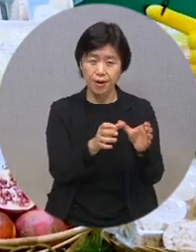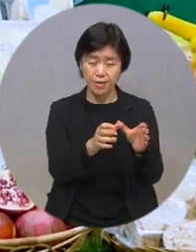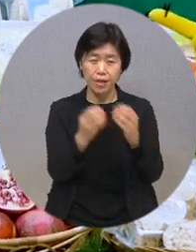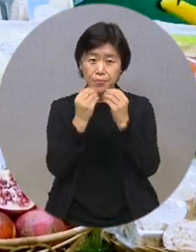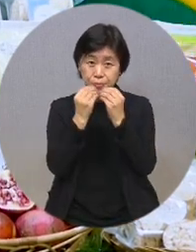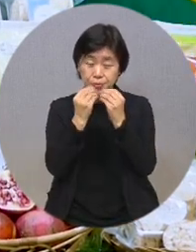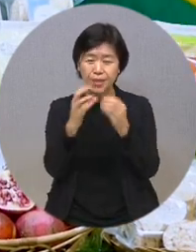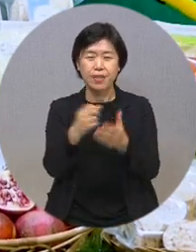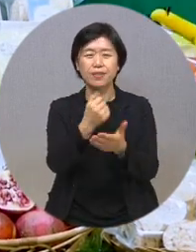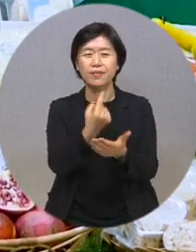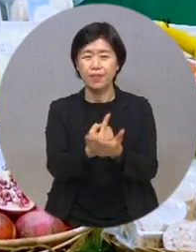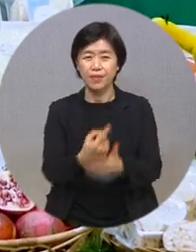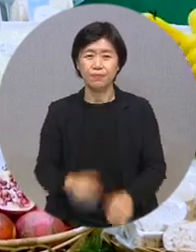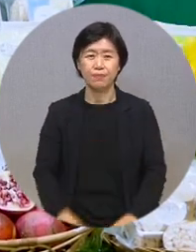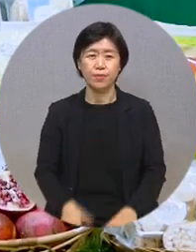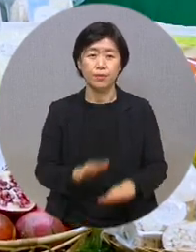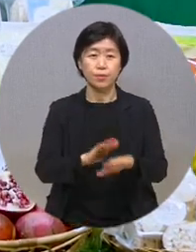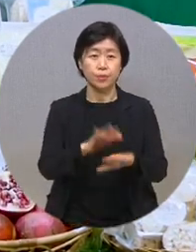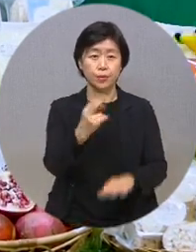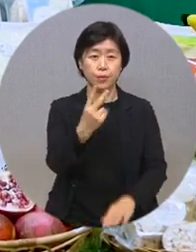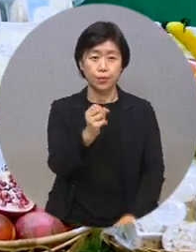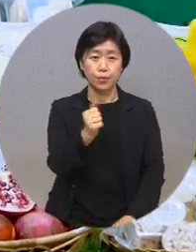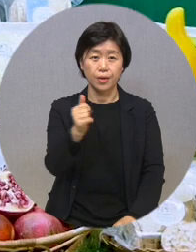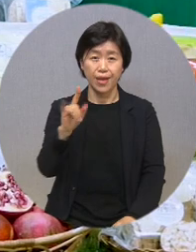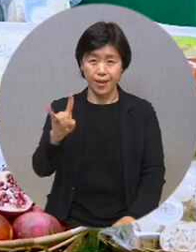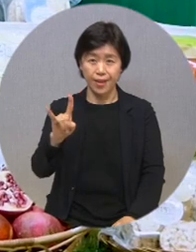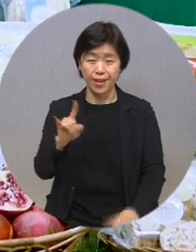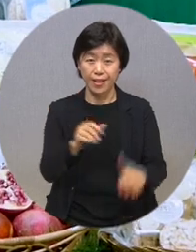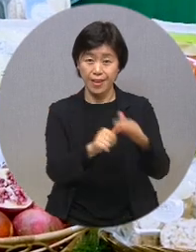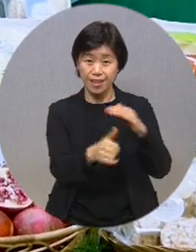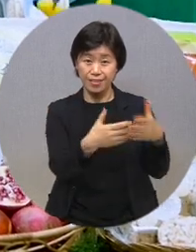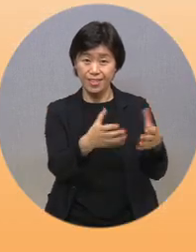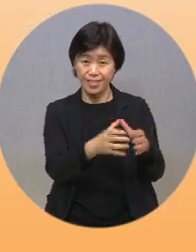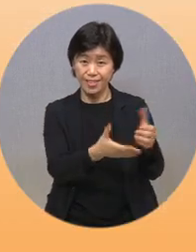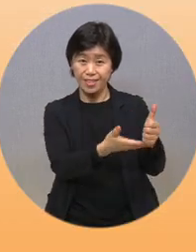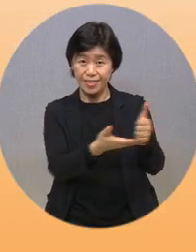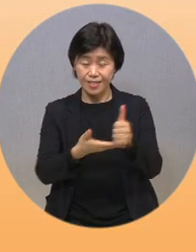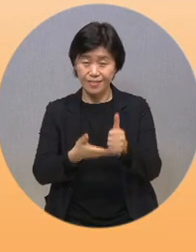들고 나오셨습니다. 손용혜 대표님 모실게요. 어서 오세요.